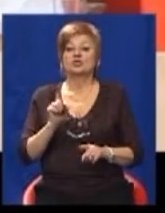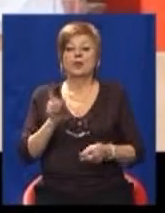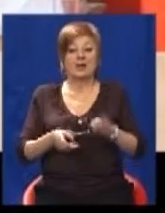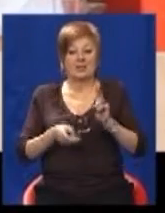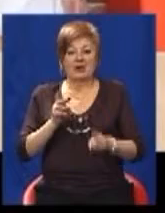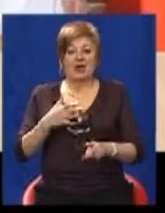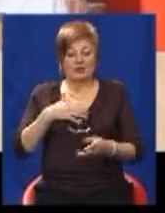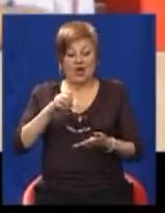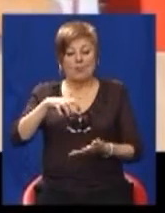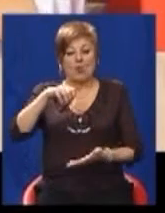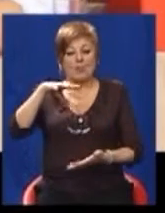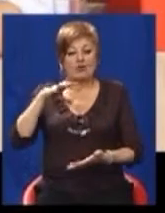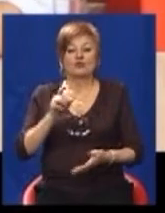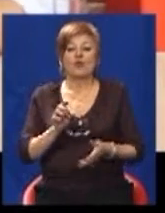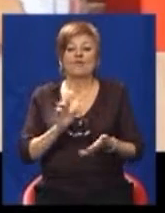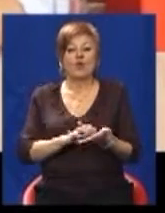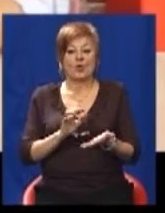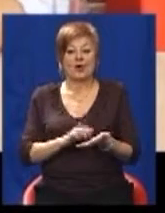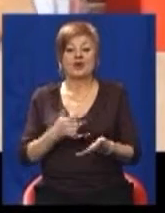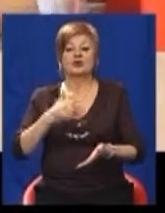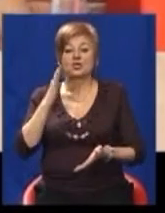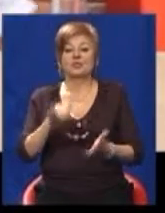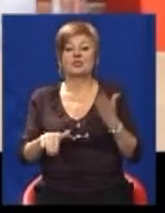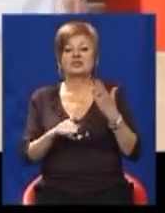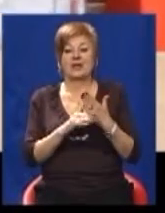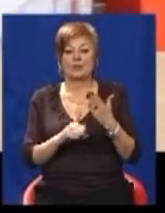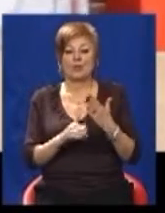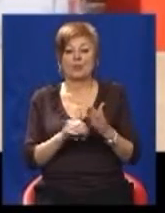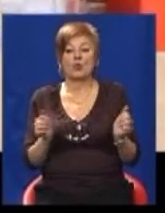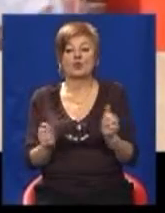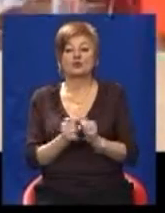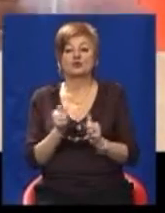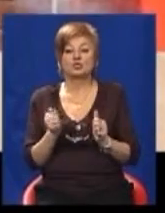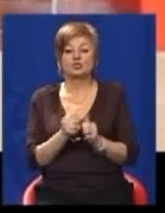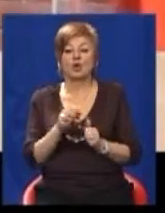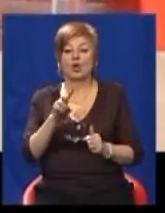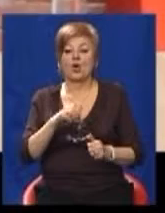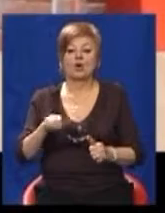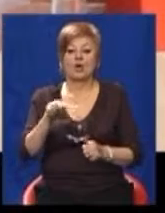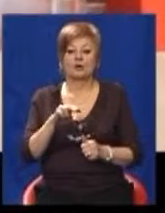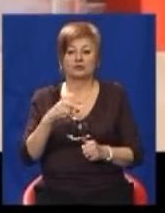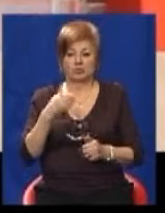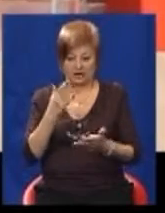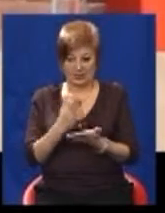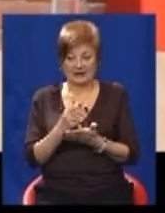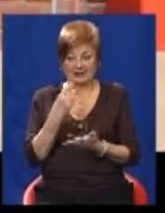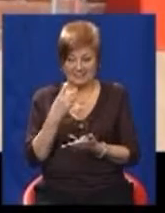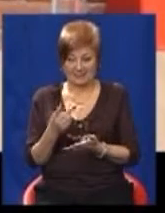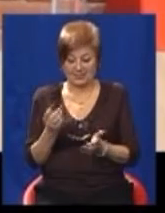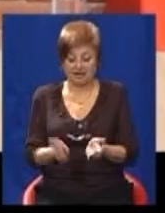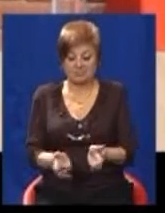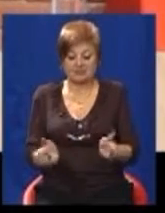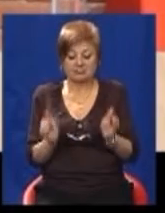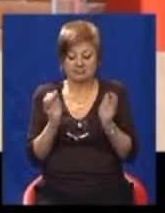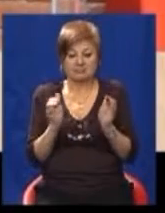нашу бульбашкову кашу ми будемо за допомогою сухого льоду. Він у мене тут є, ось у такому